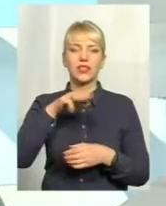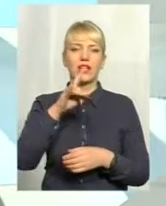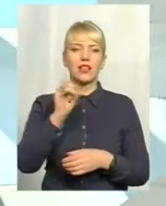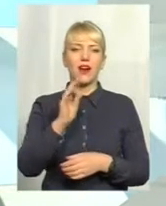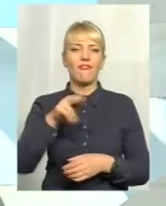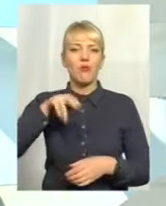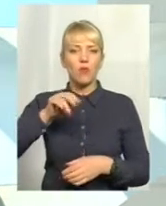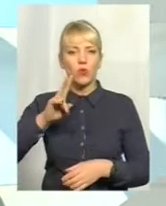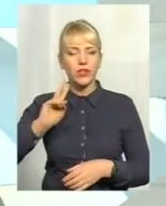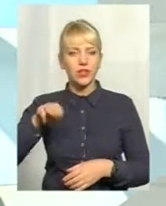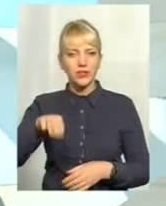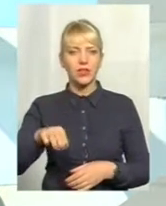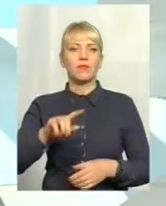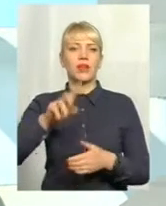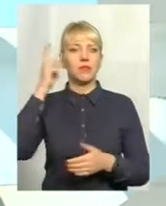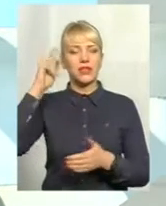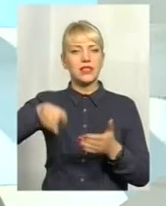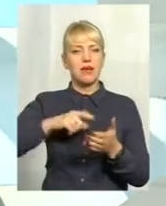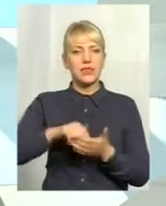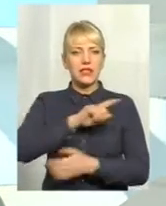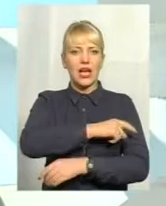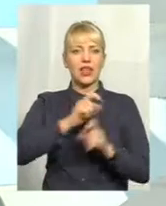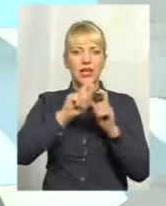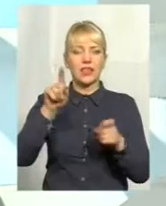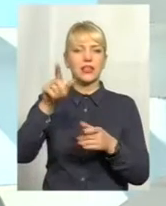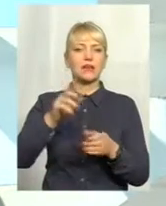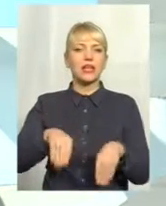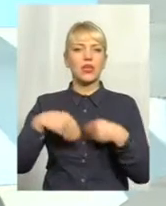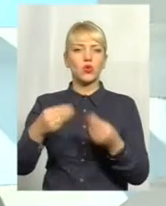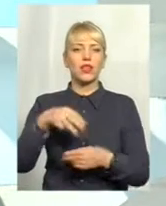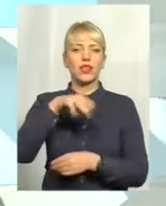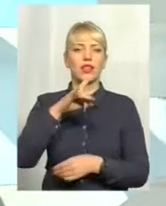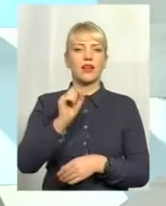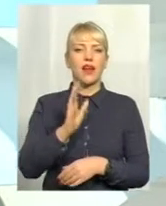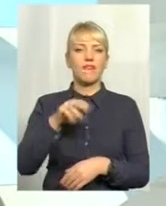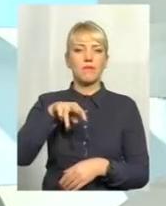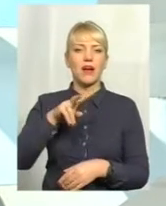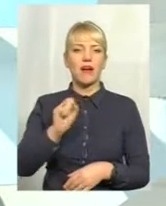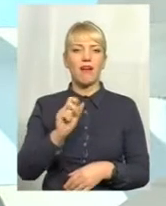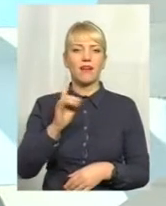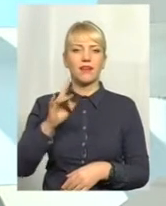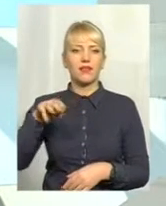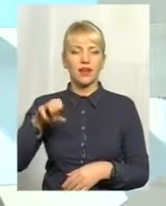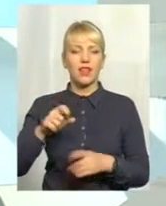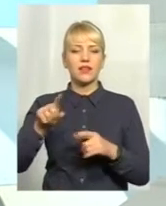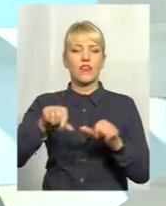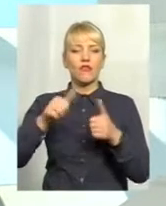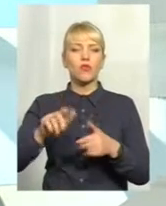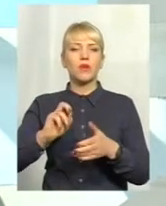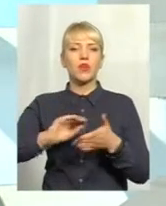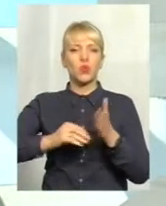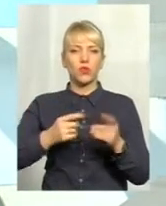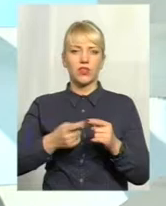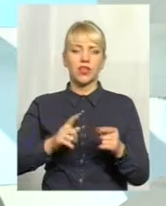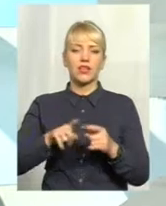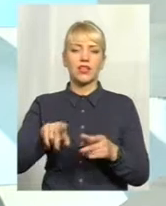зокрема, у нас міські лікарні, Хмельницькій є травмпункт, там видається так звана травмкарта. Тобто це така в формі довідки, де зазначається той діагноз, з